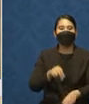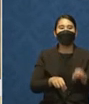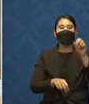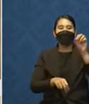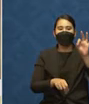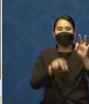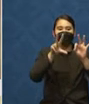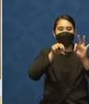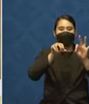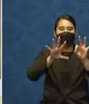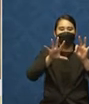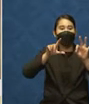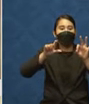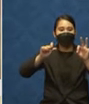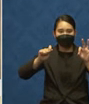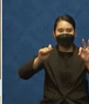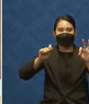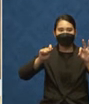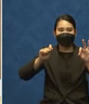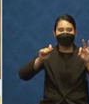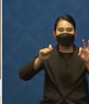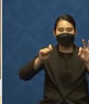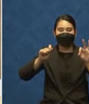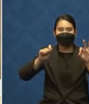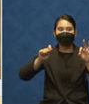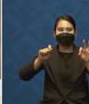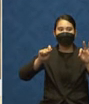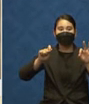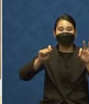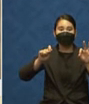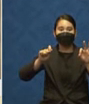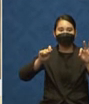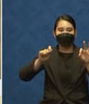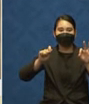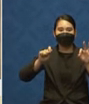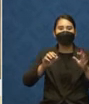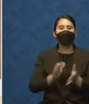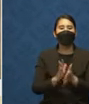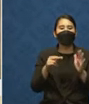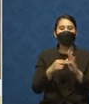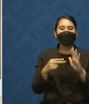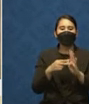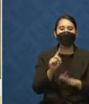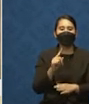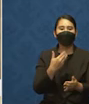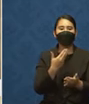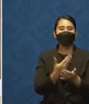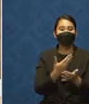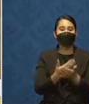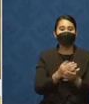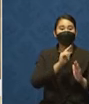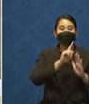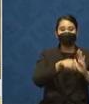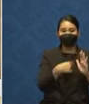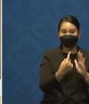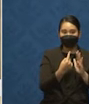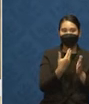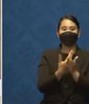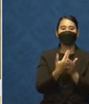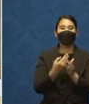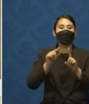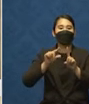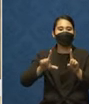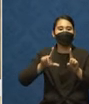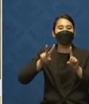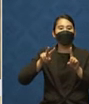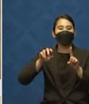F-35A เนี่ย cost per flying hour เนี่ยนะครับก็คือค่าใช้จ่ายในการบินชั่วโมงหนึ่ง 1,200,000 บาทครับ